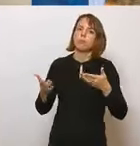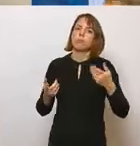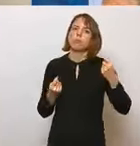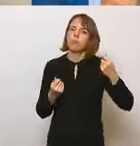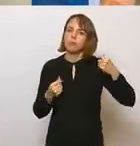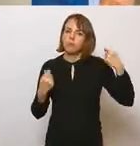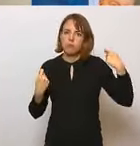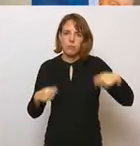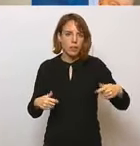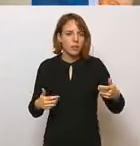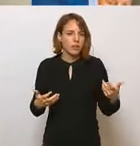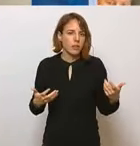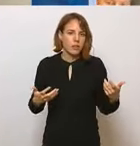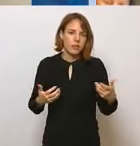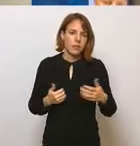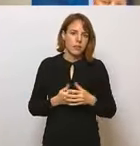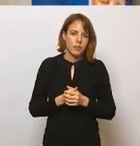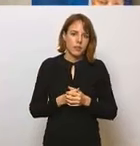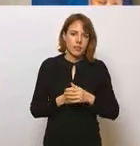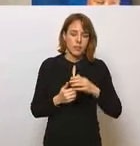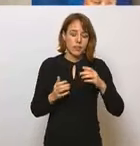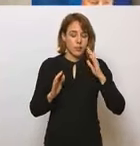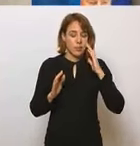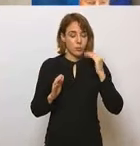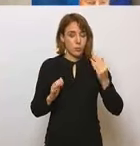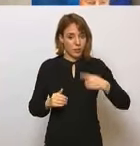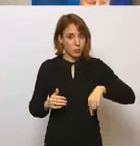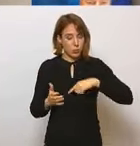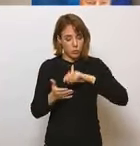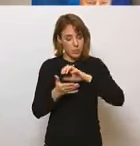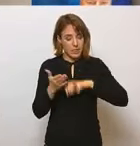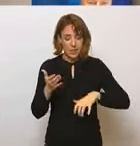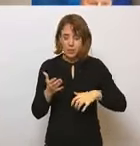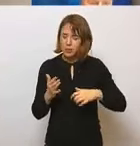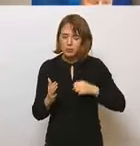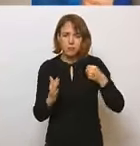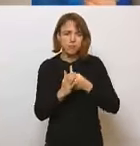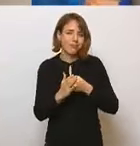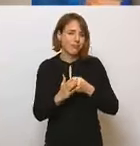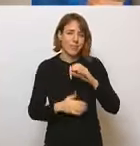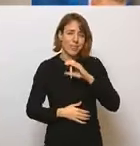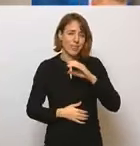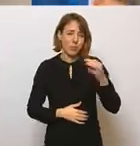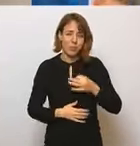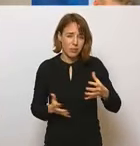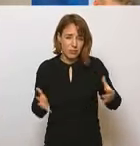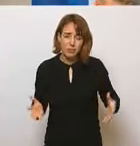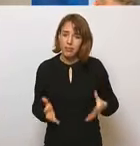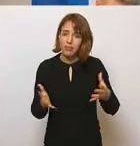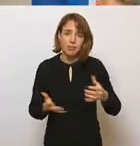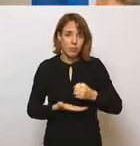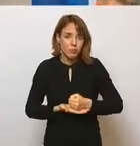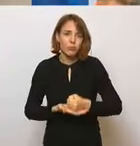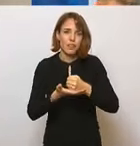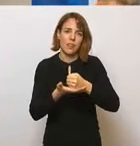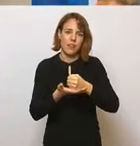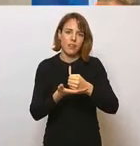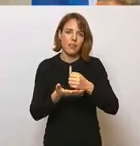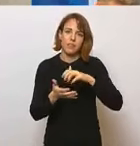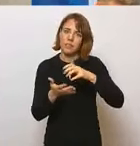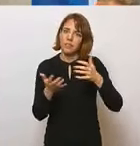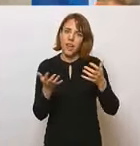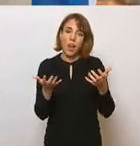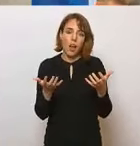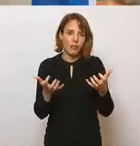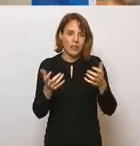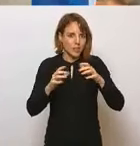chez eux. Donc, le texte, pour nous, on soutient à 200%, et j'ai envie de dire que si on veut